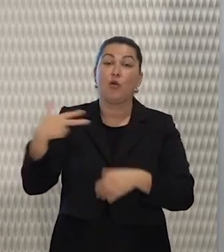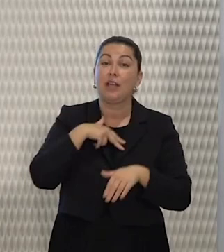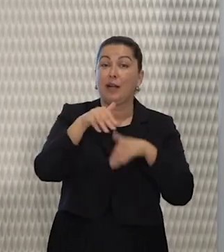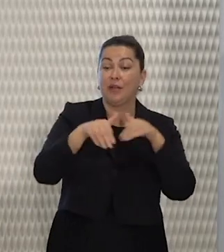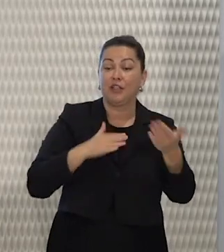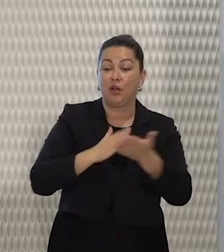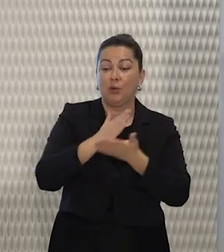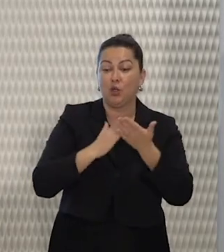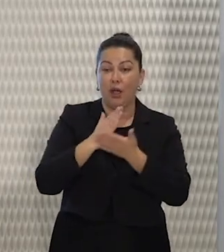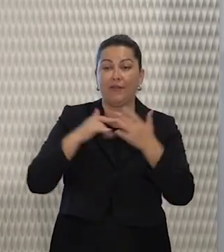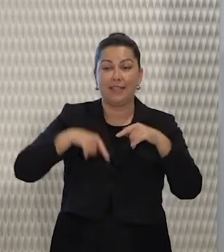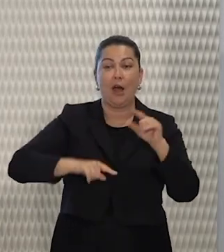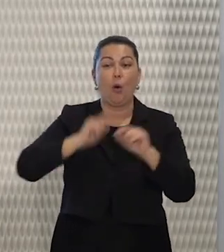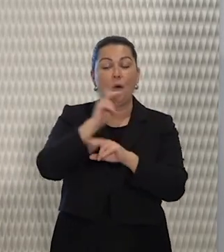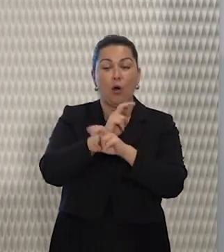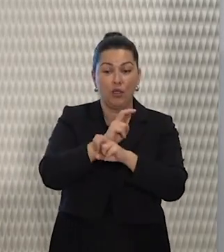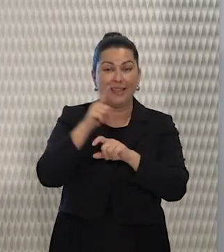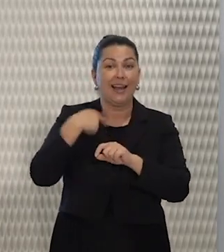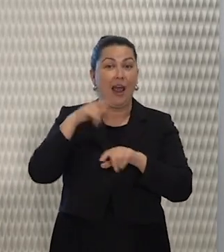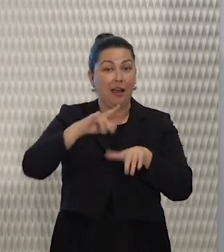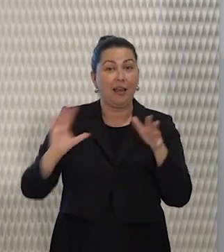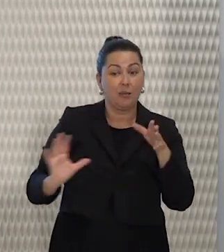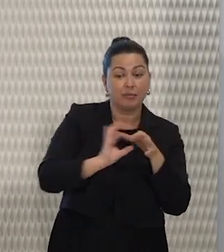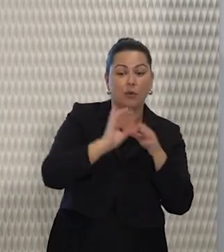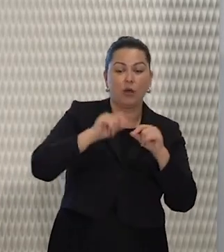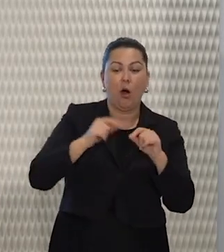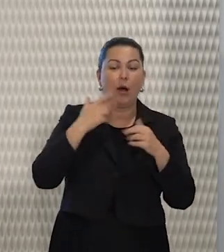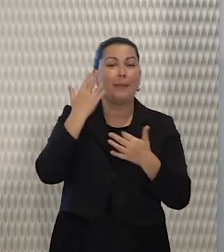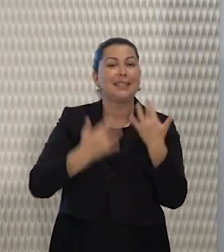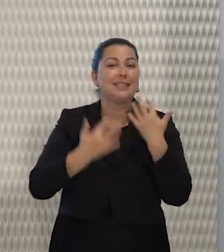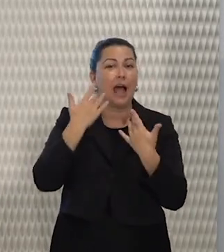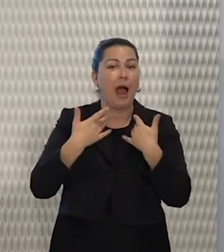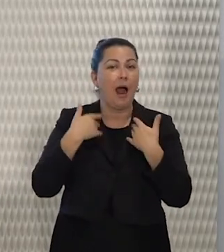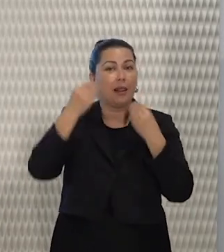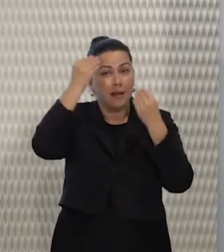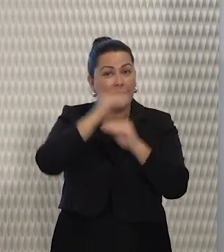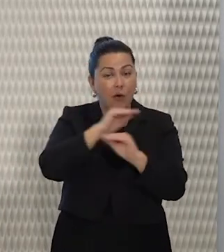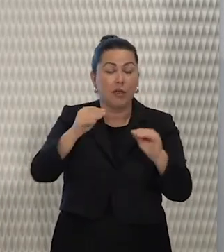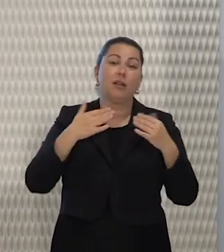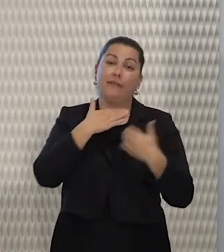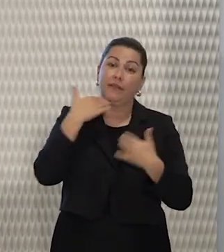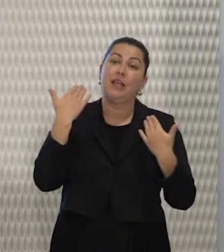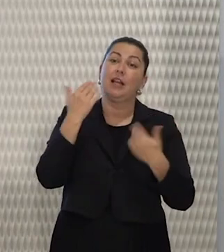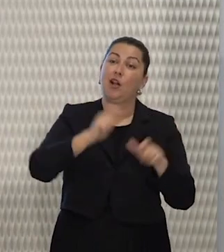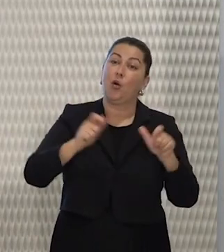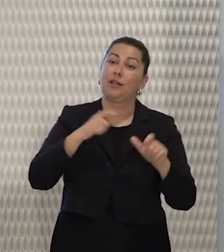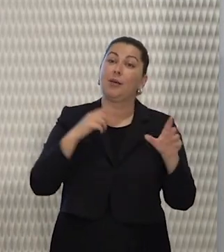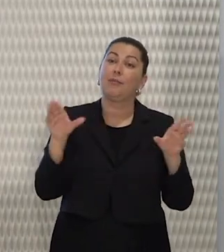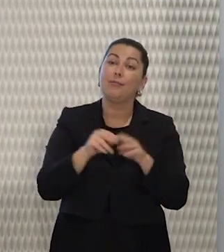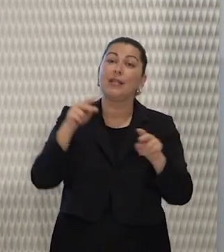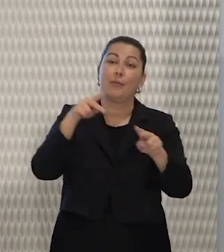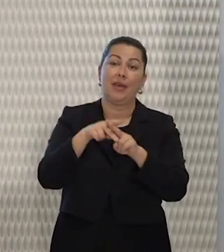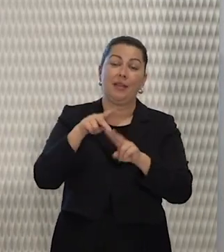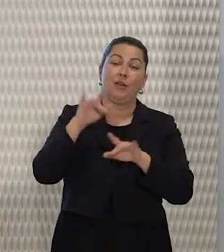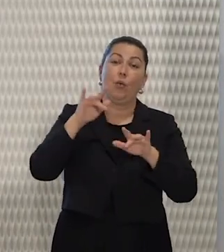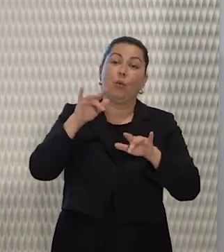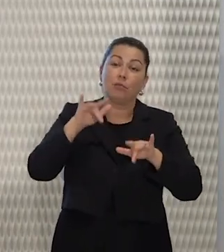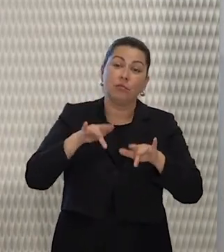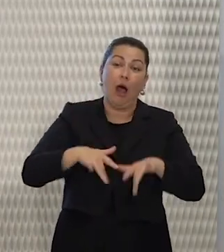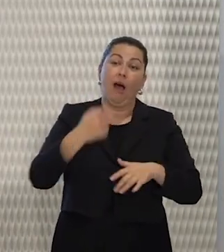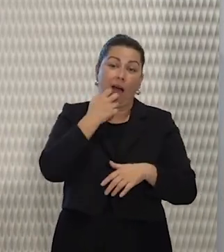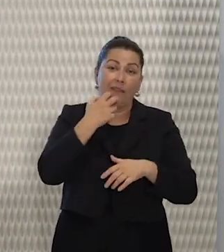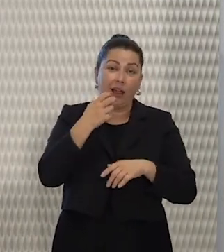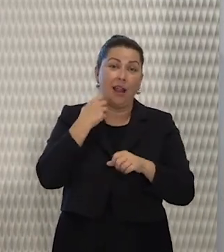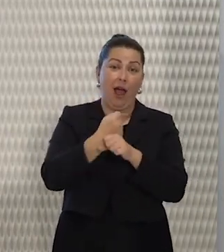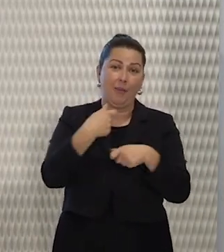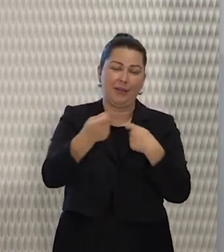aus Service hier in Oberösterreich. Und Sie haben vielleicht ein paar Zahlen gehört. Das sind ganz viele Menschen mit Behinderung, die in den Arbeitsmarkt